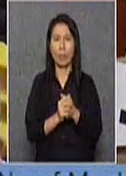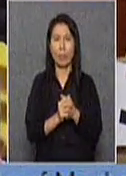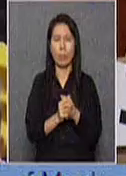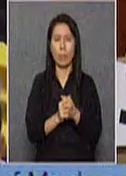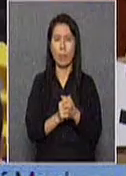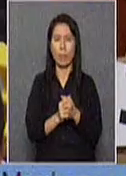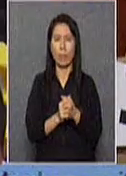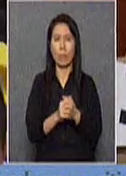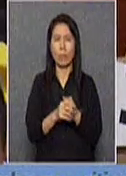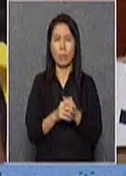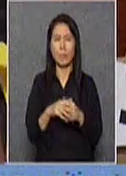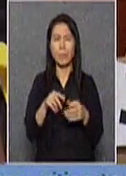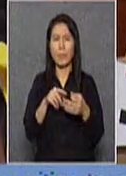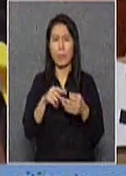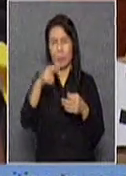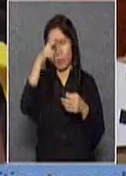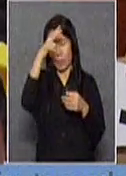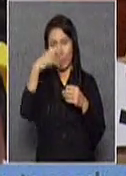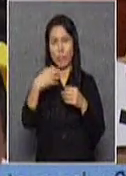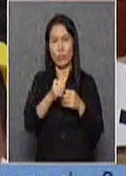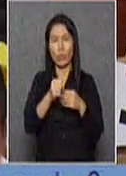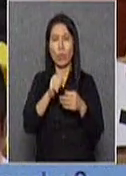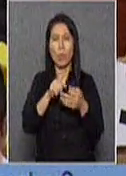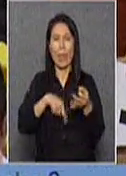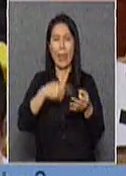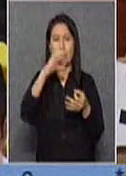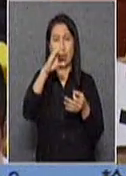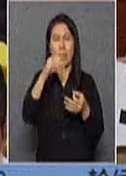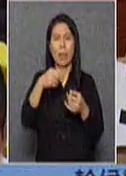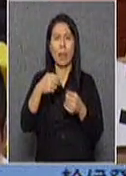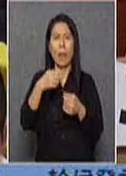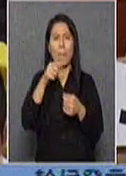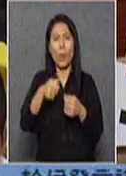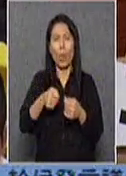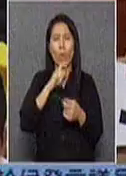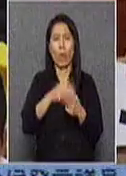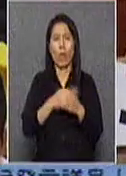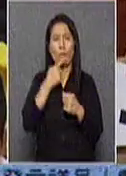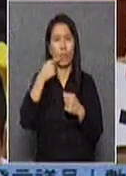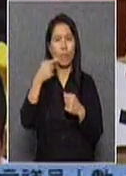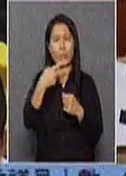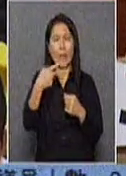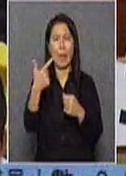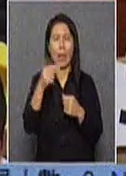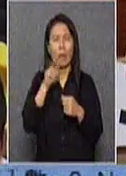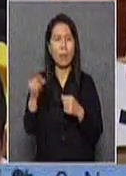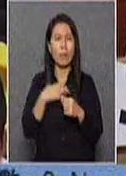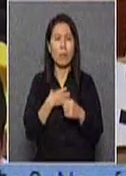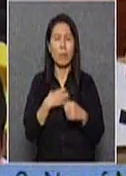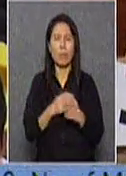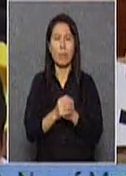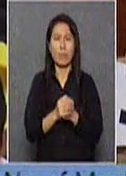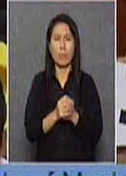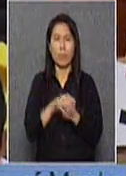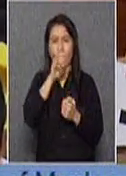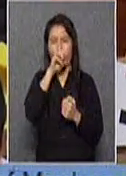從陳茂波這個局長、這個低民望的局長負28%的民望的局長呢的發言